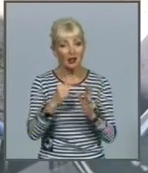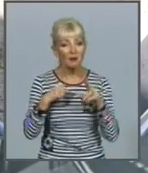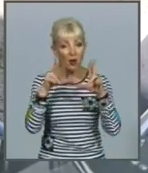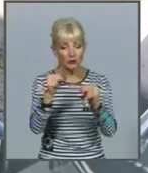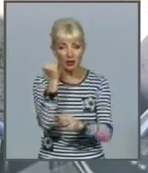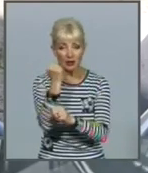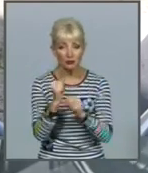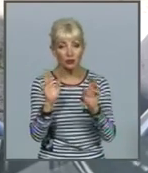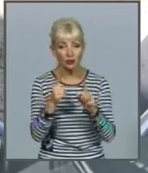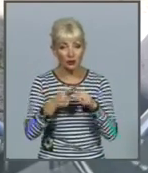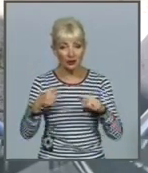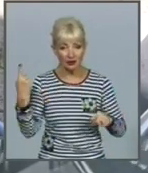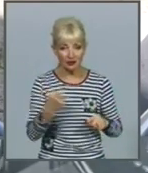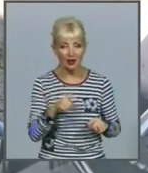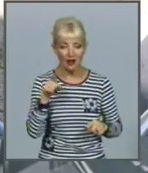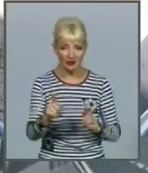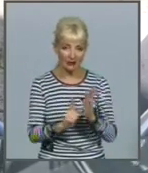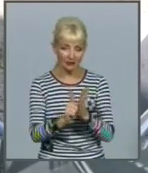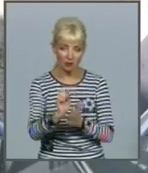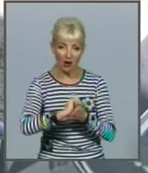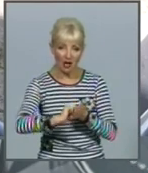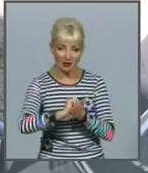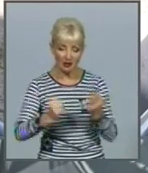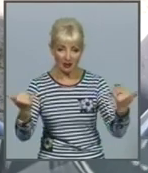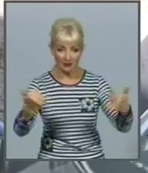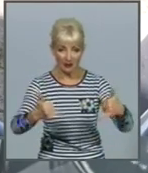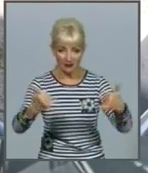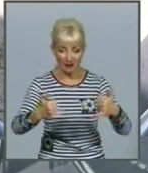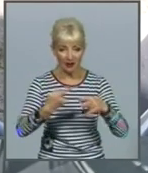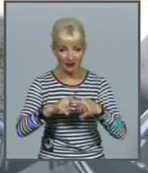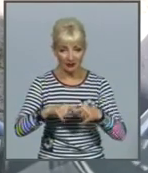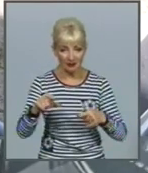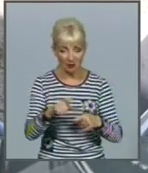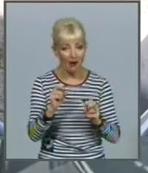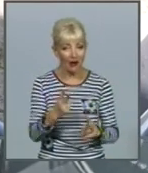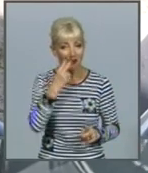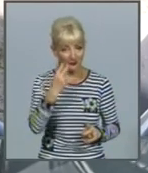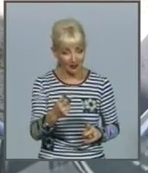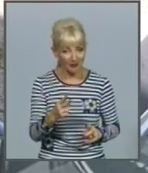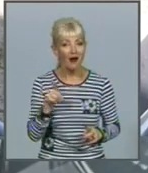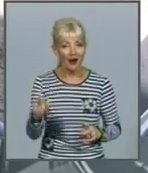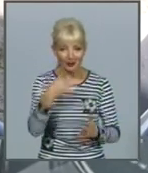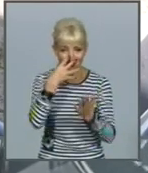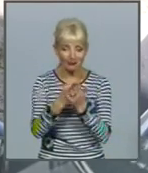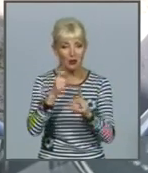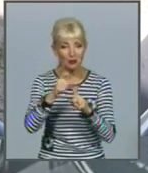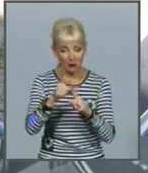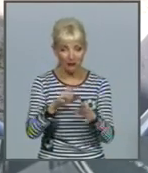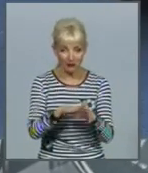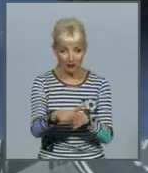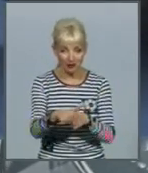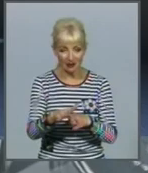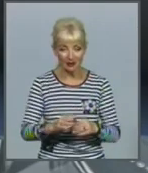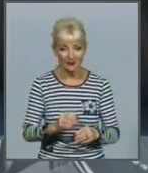тижня вони стануть до асфальтування цього об'єкту. І як бачимо, вони свого слова дотримались. Роботи у